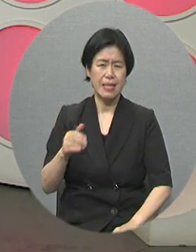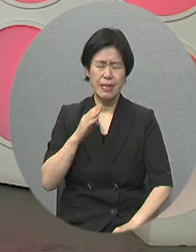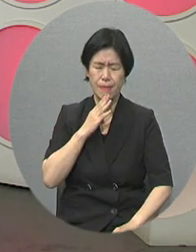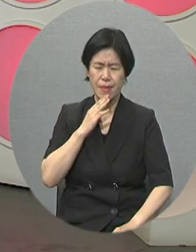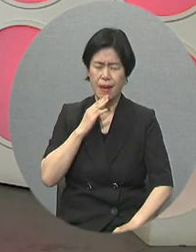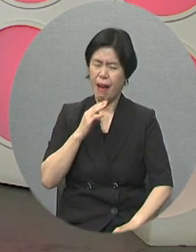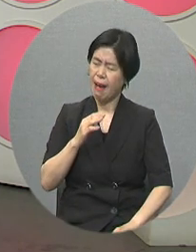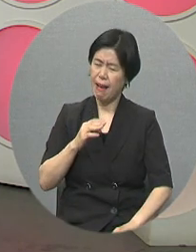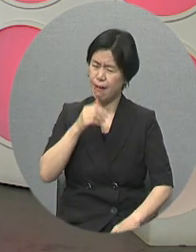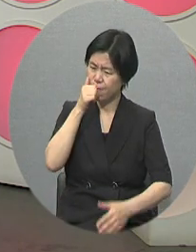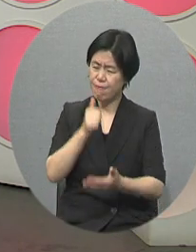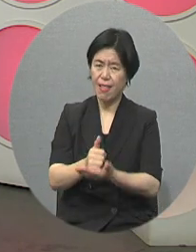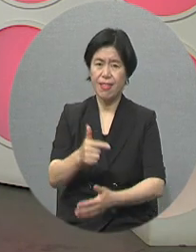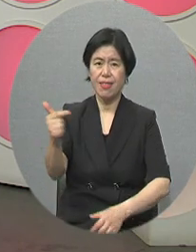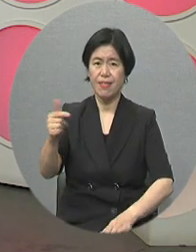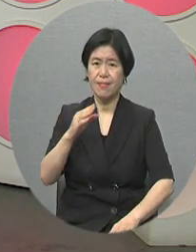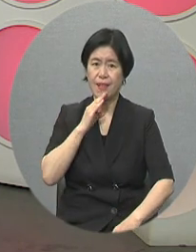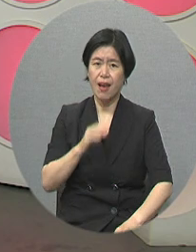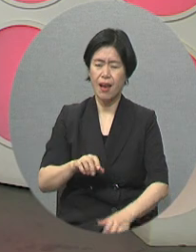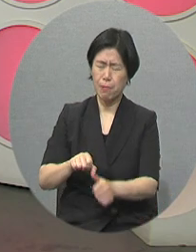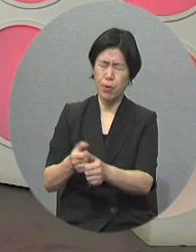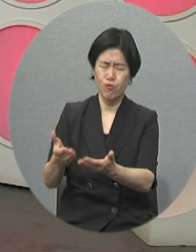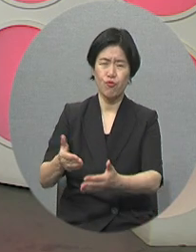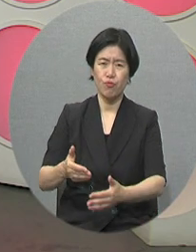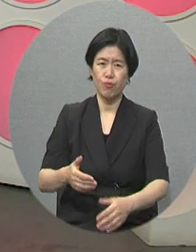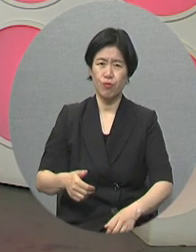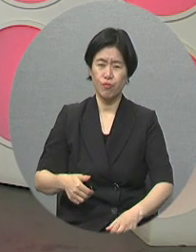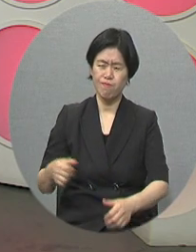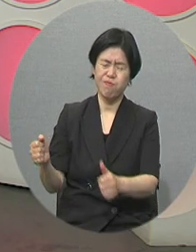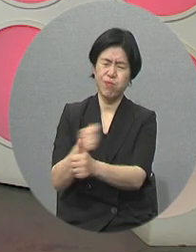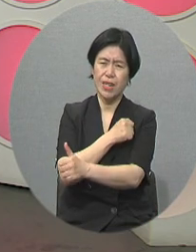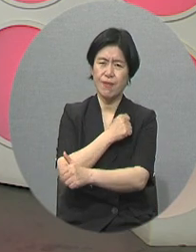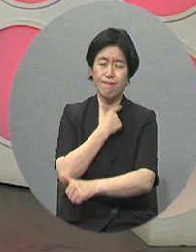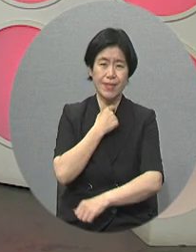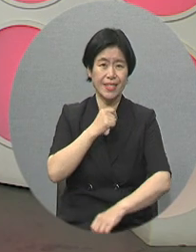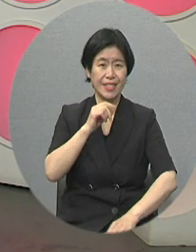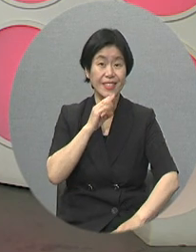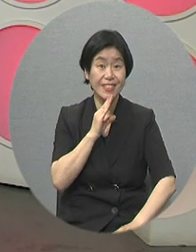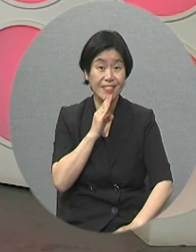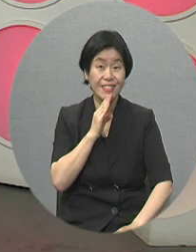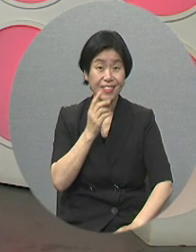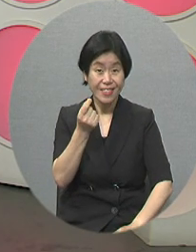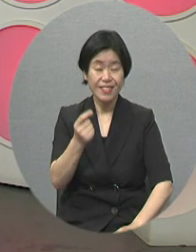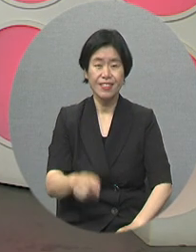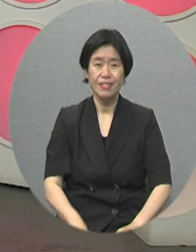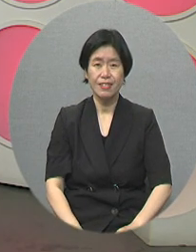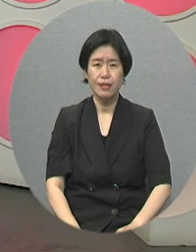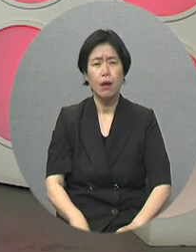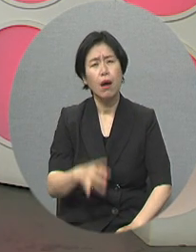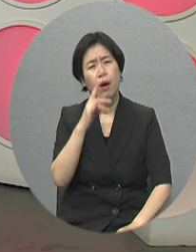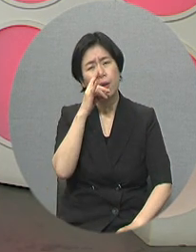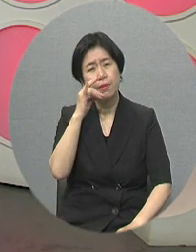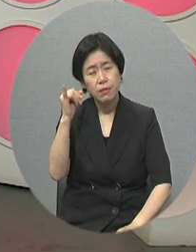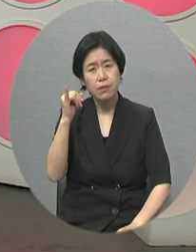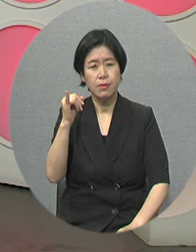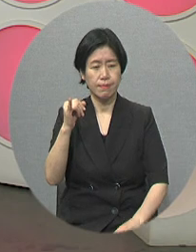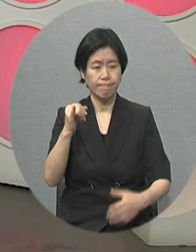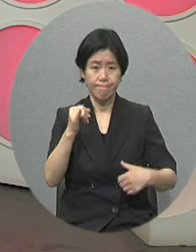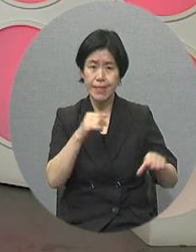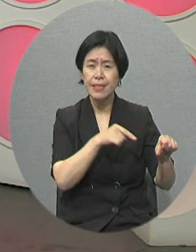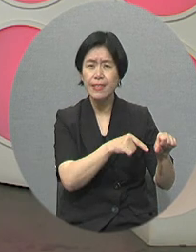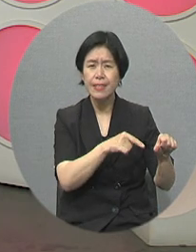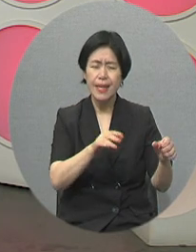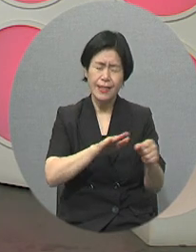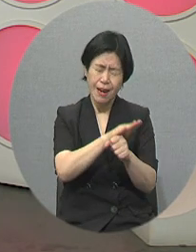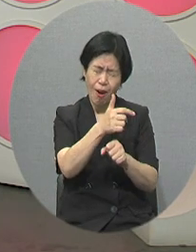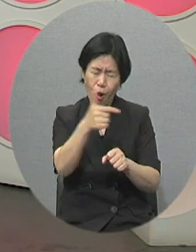천벌 받을 겁니다. 천벌. 진짜 근데, 옆에 있으면 확 때려주고 싶은데 그럴 수도 없고 참 어머니 그 자식 사랑 때문에